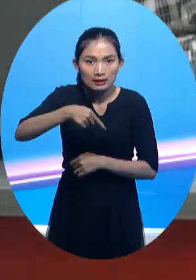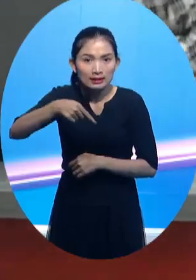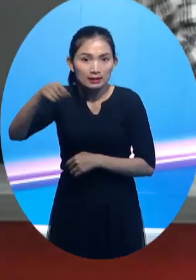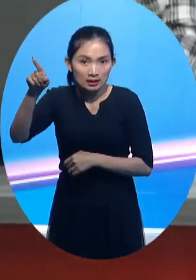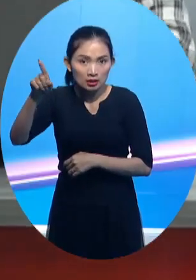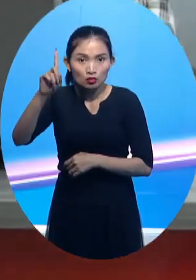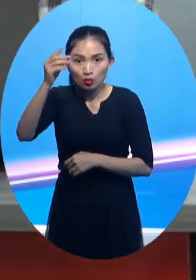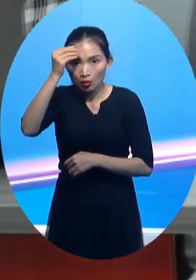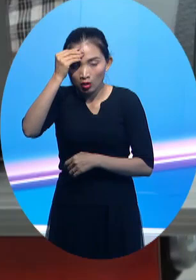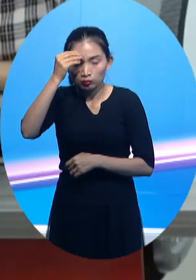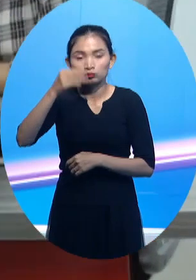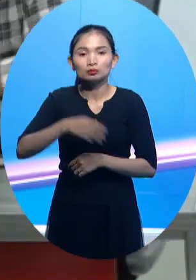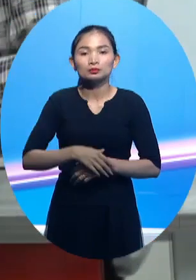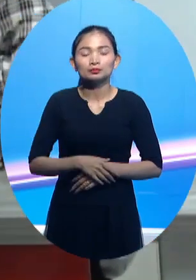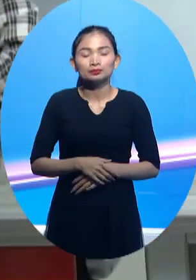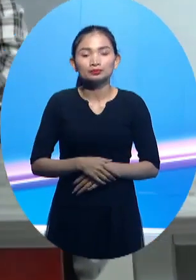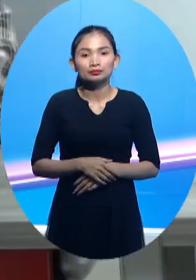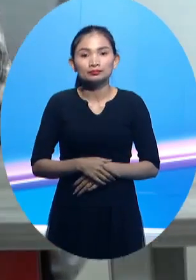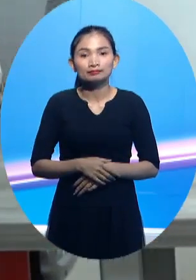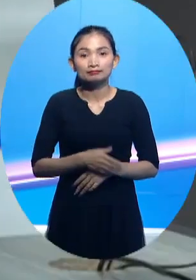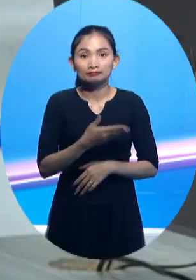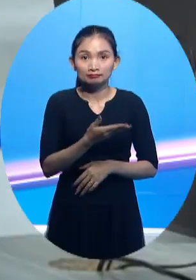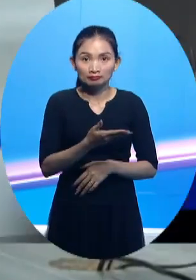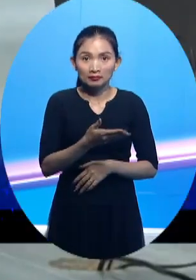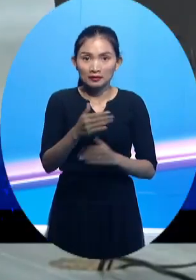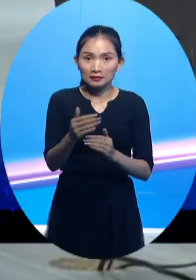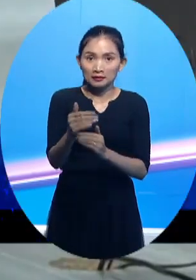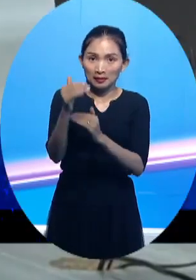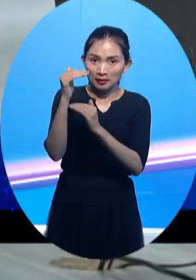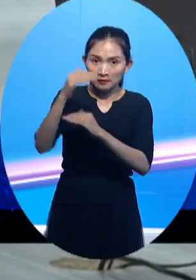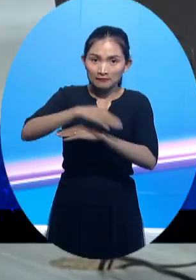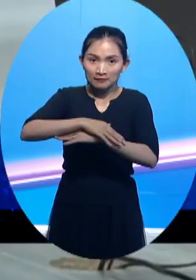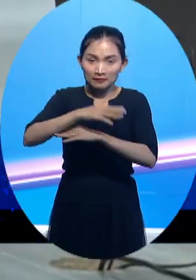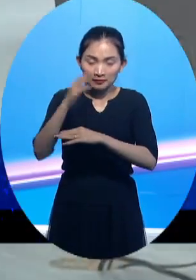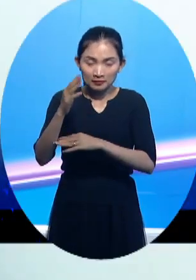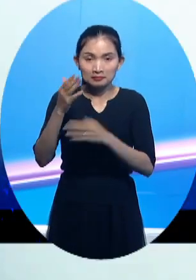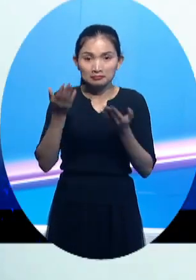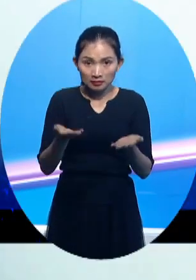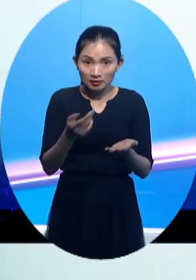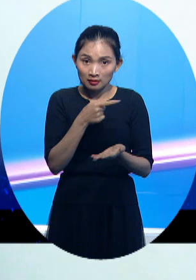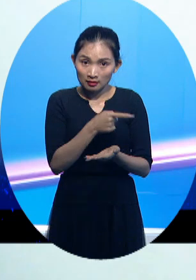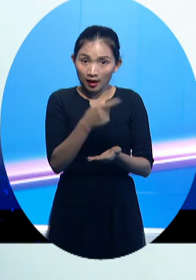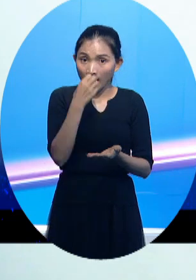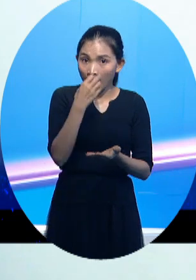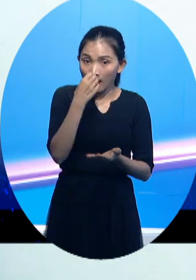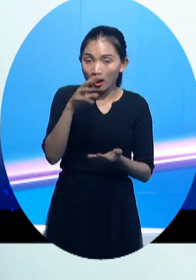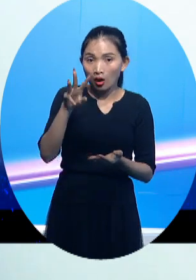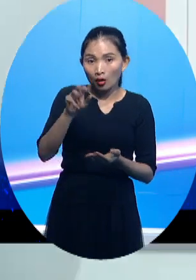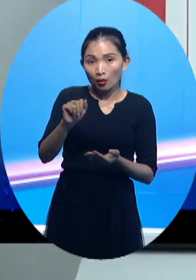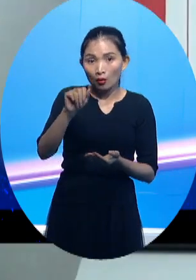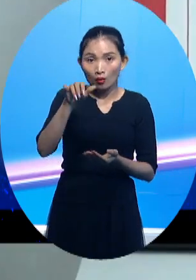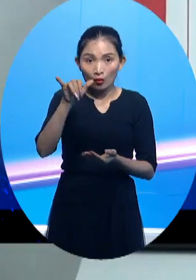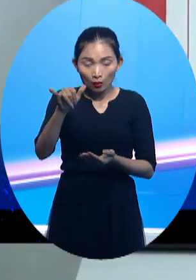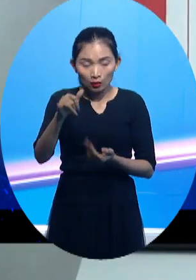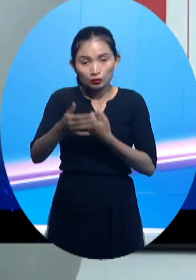sau hơn 7 năm hình thành và phát triển Canada quay đã và đang cố gắng không ngừng để cung cấp dịch vụ chuyên nghiệp uy tín và tin cậy đối với các bạn học